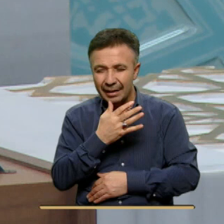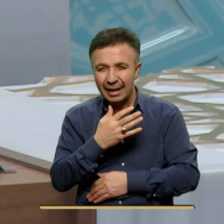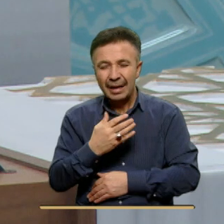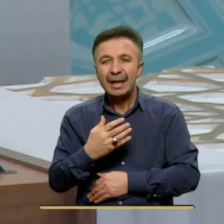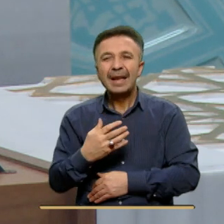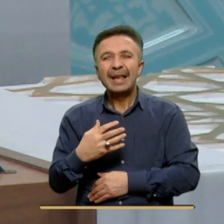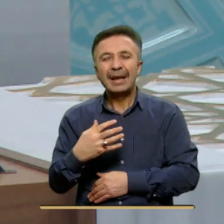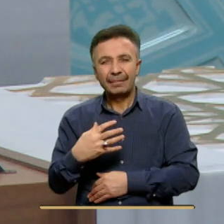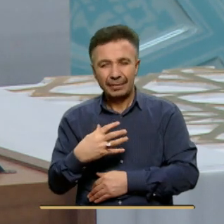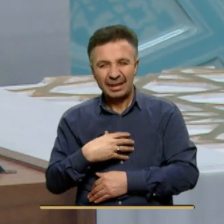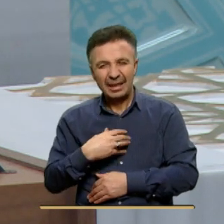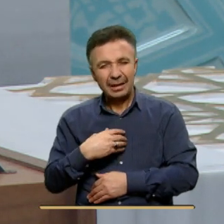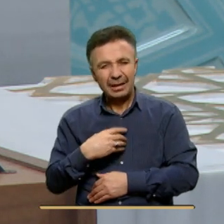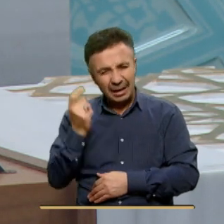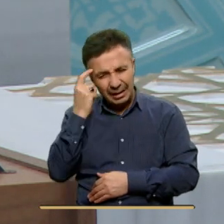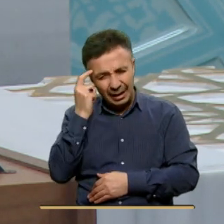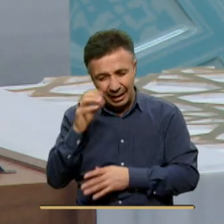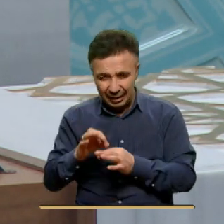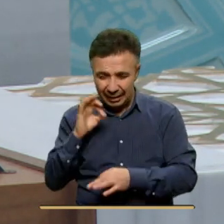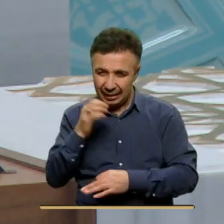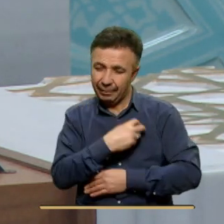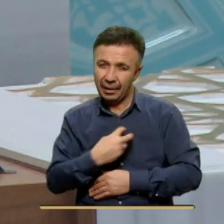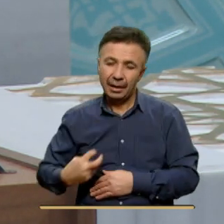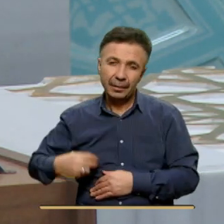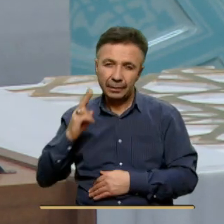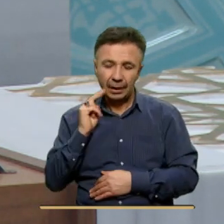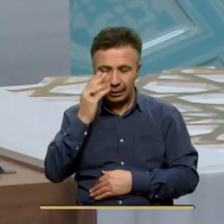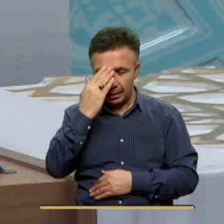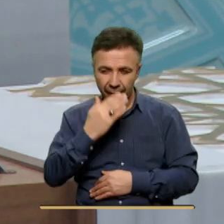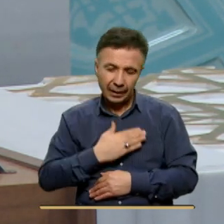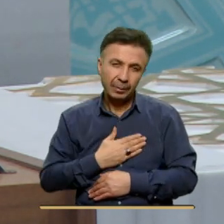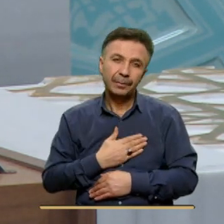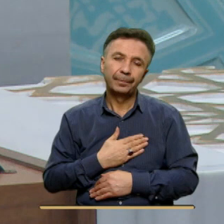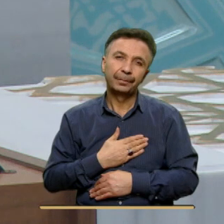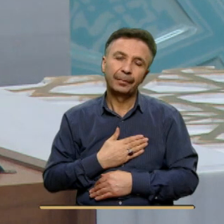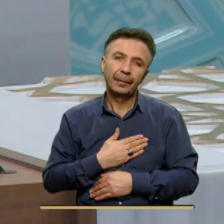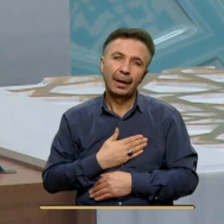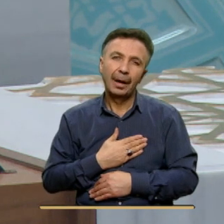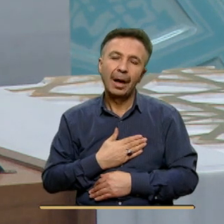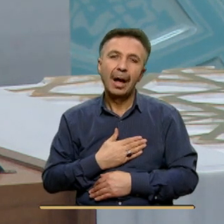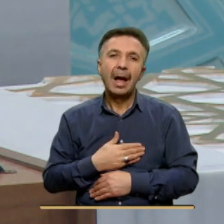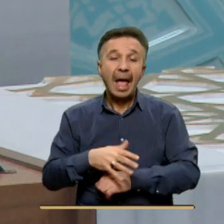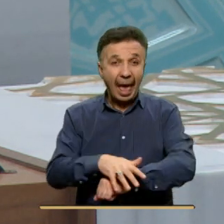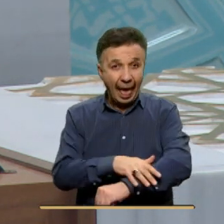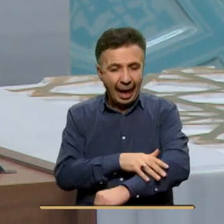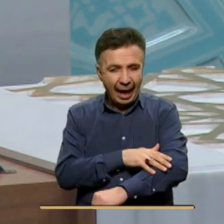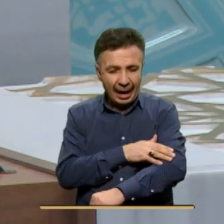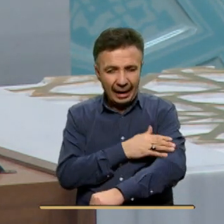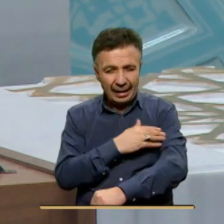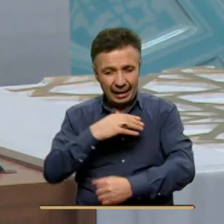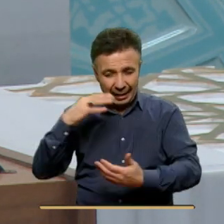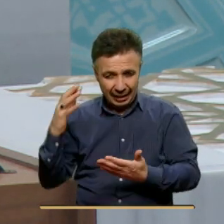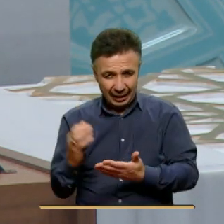insandır. Peygamberimiz Aleyhissalatu Vesselam Efendimiz, helal kazanç talep